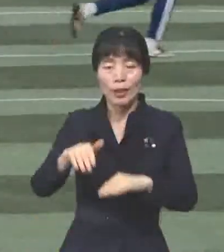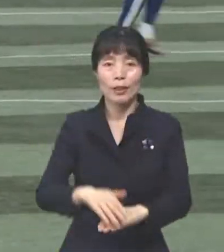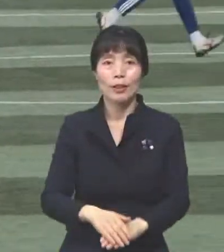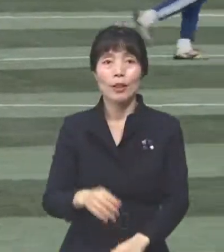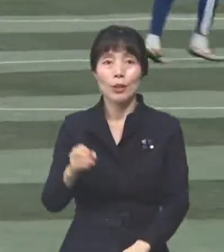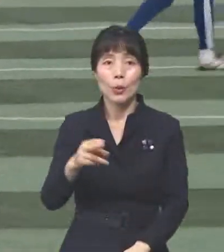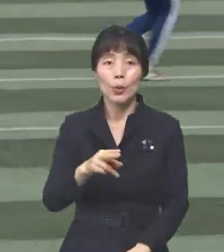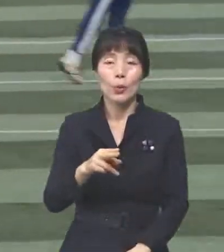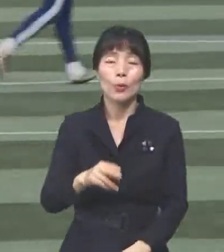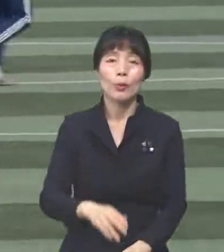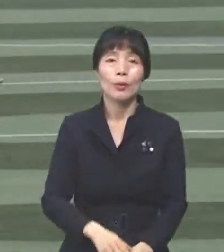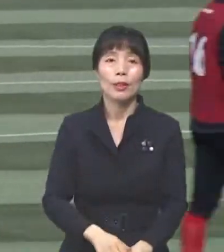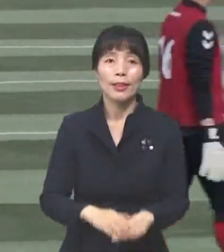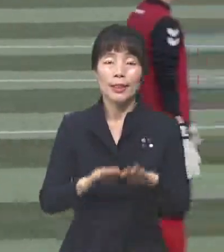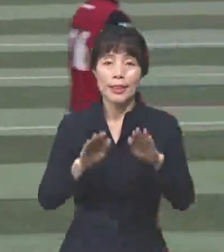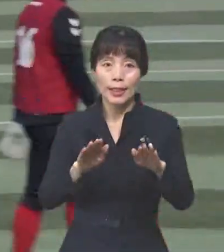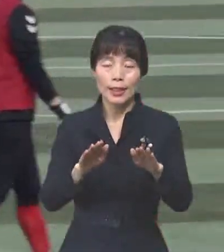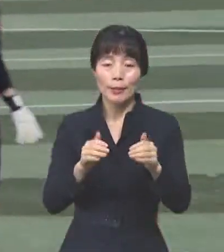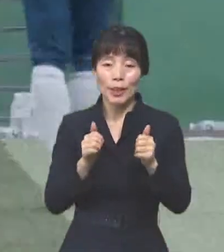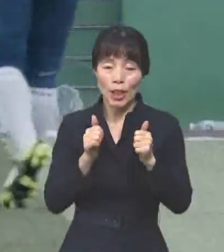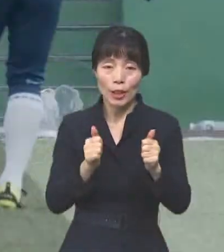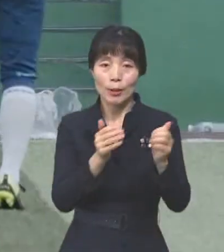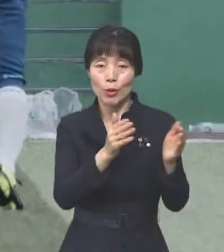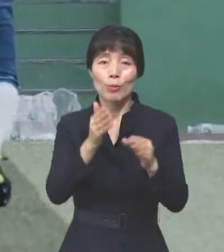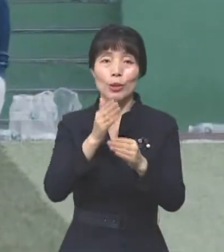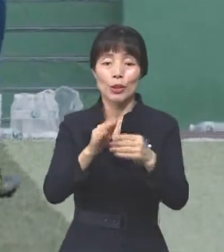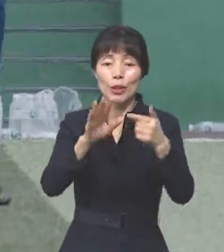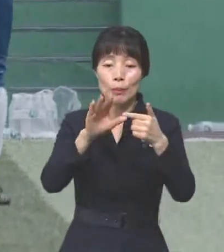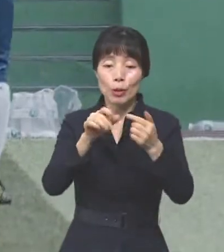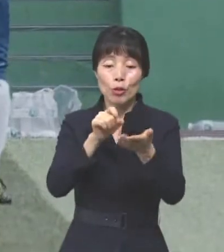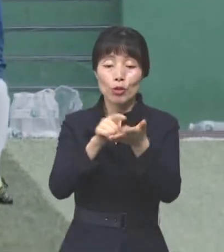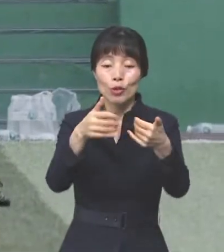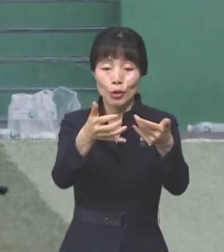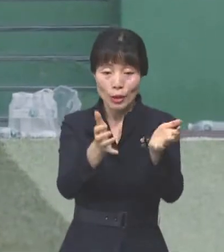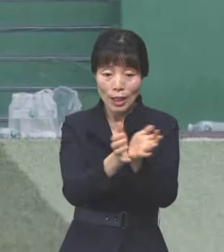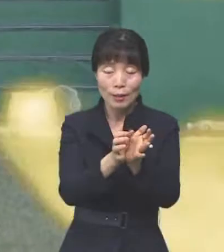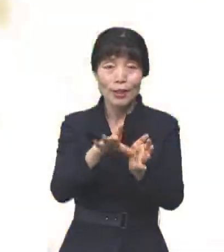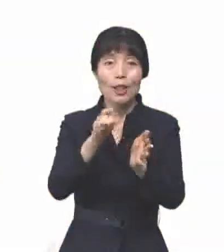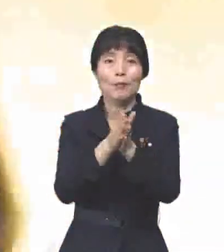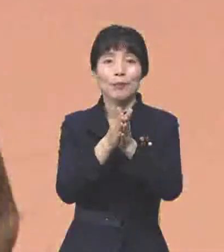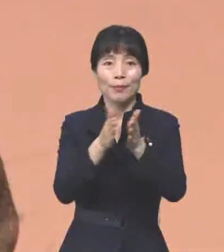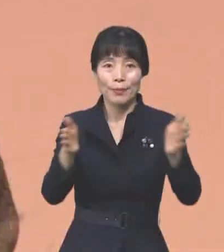K4리그 참가를 목표로 담금질에 들어간 남동구민축구단도 첫발을 내딛습니다.